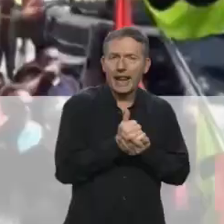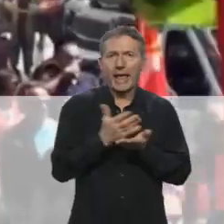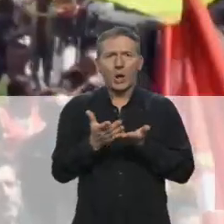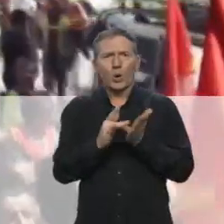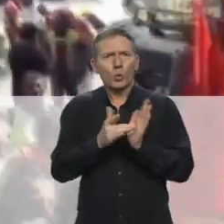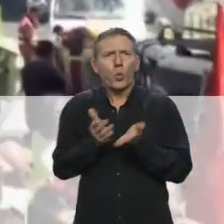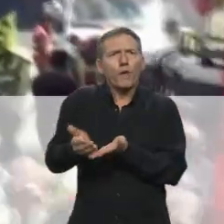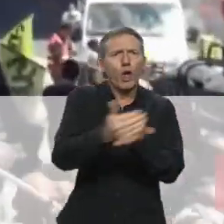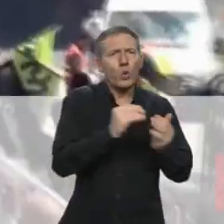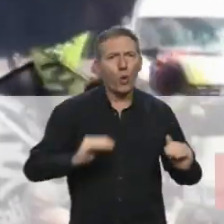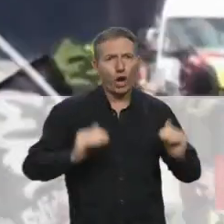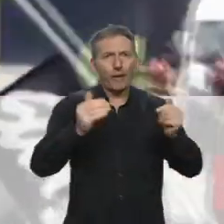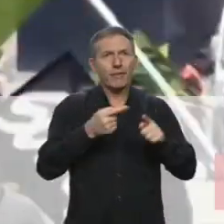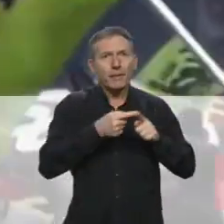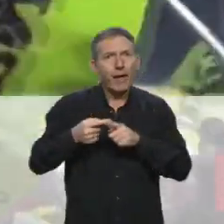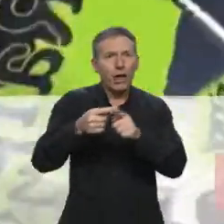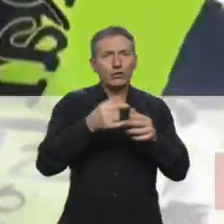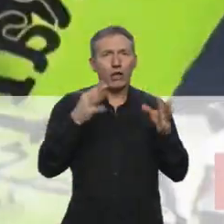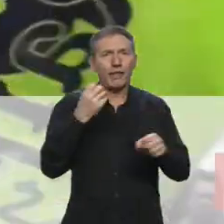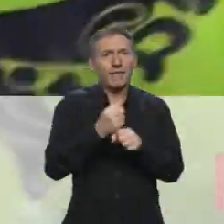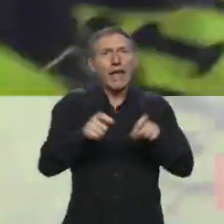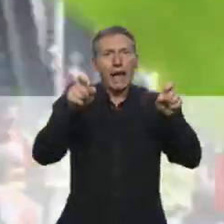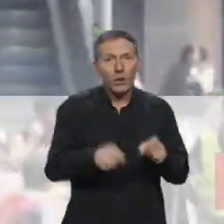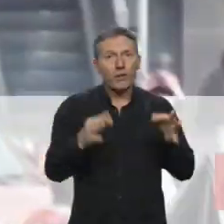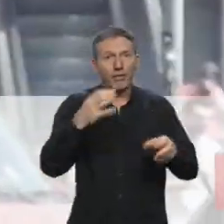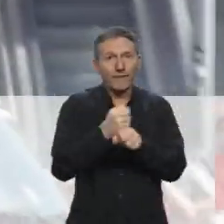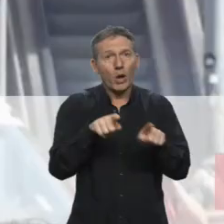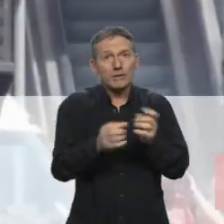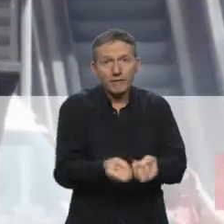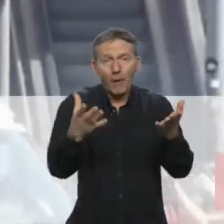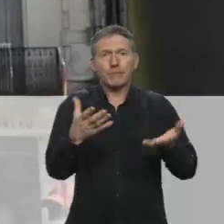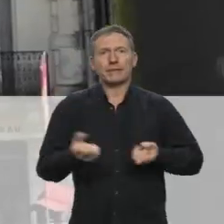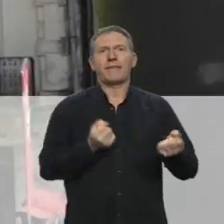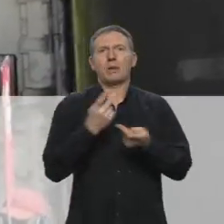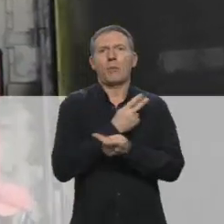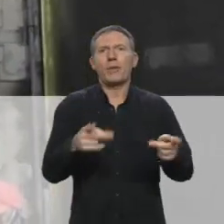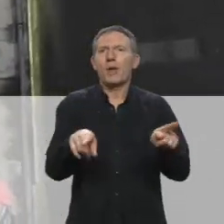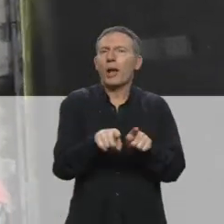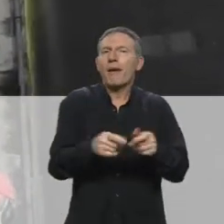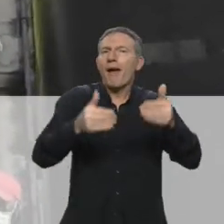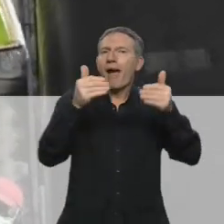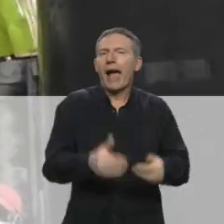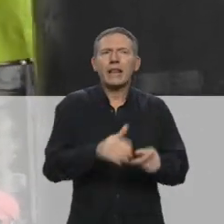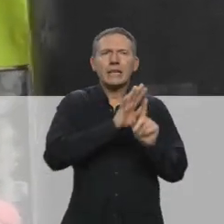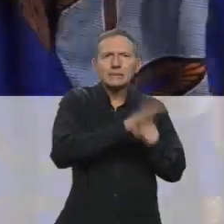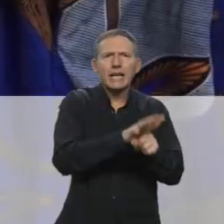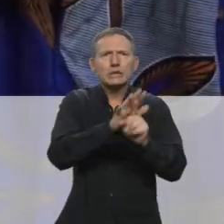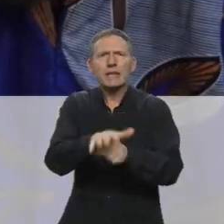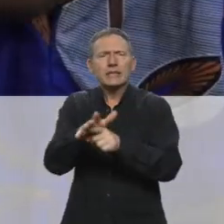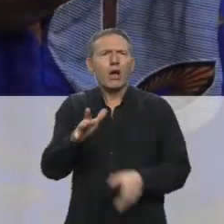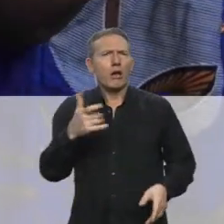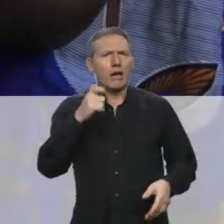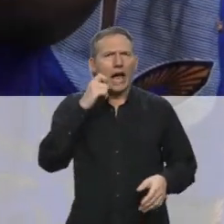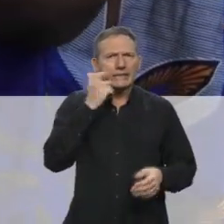revenus. Réduire et partager le temps de travail. Défendre et développer les services publics. En finir avec les